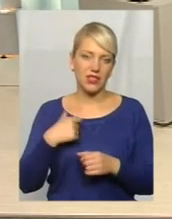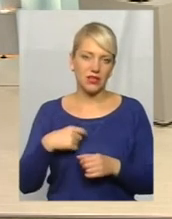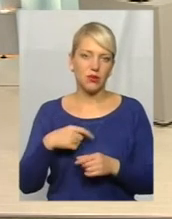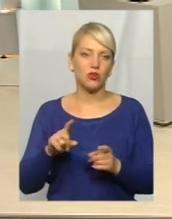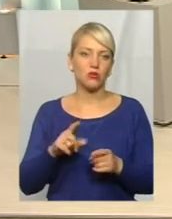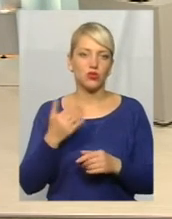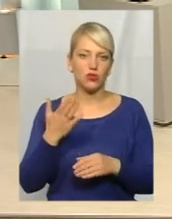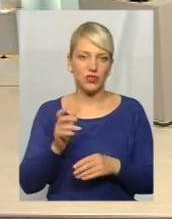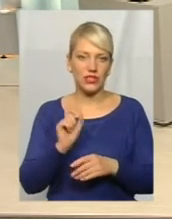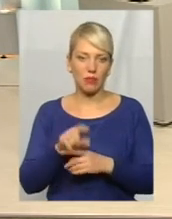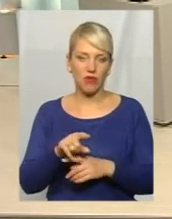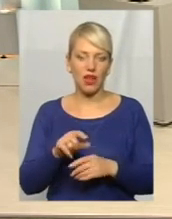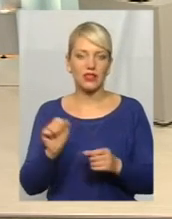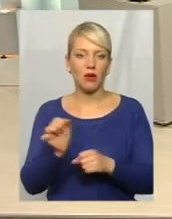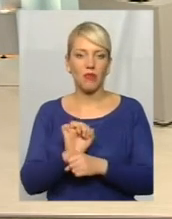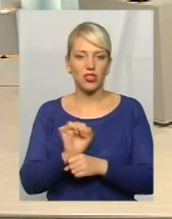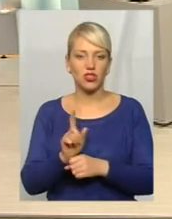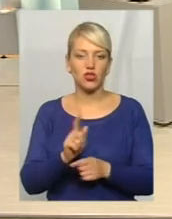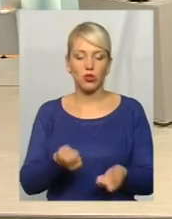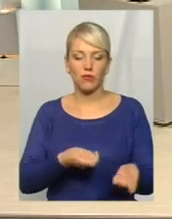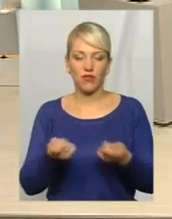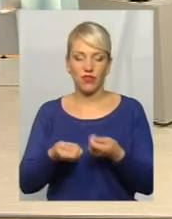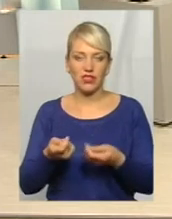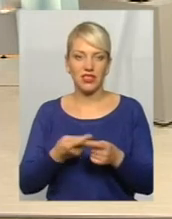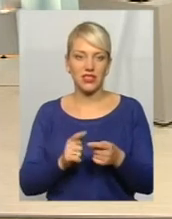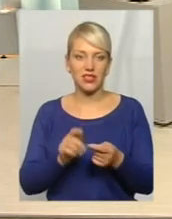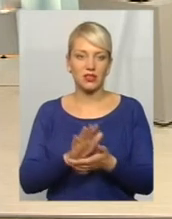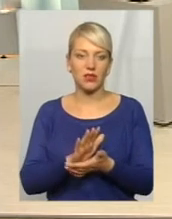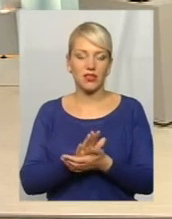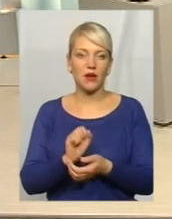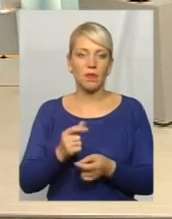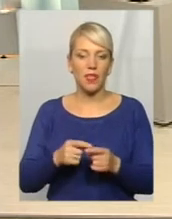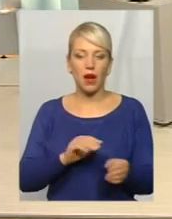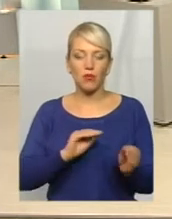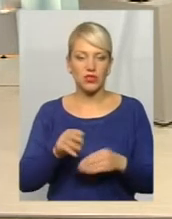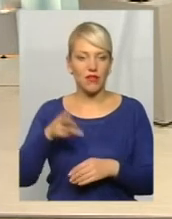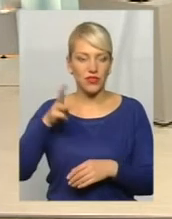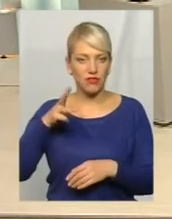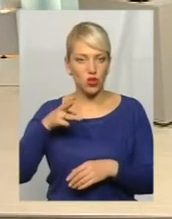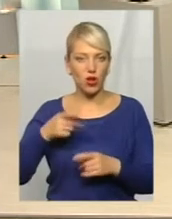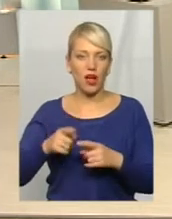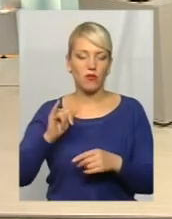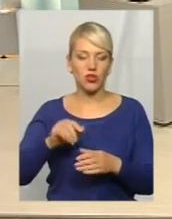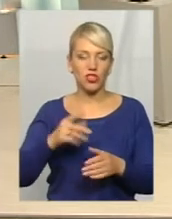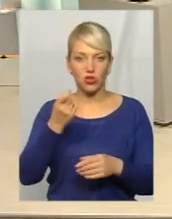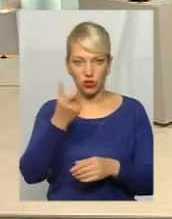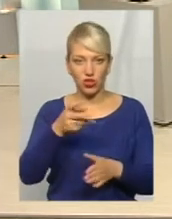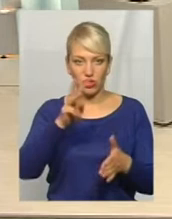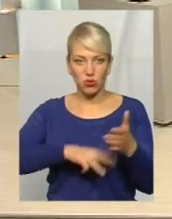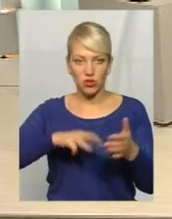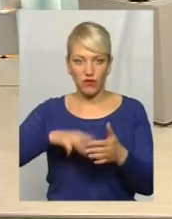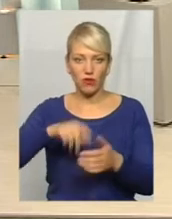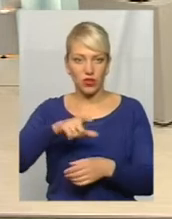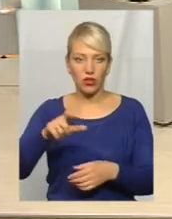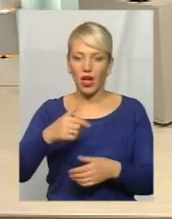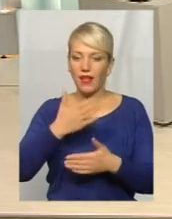себе, тому що ви заказуєте машину, щоб винести то сміття, а поставити знімати відеокамеру і декілька штрафанути, бо наші люди